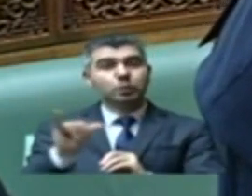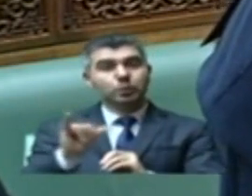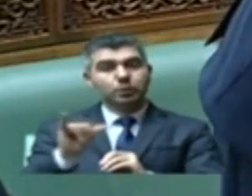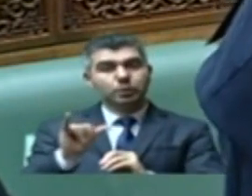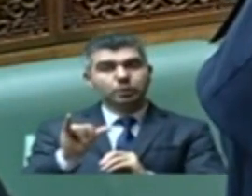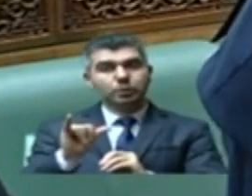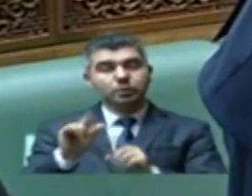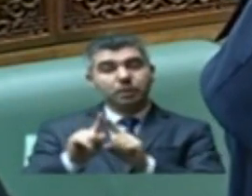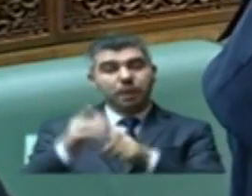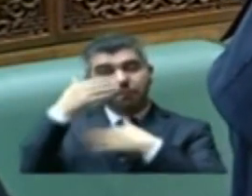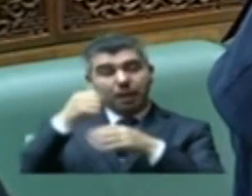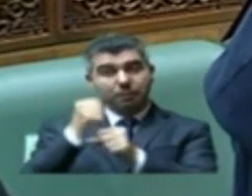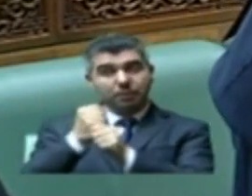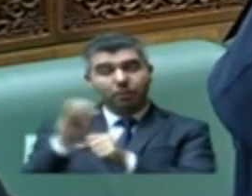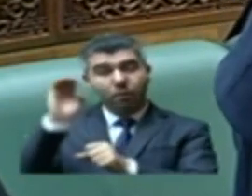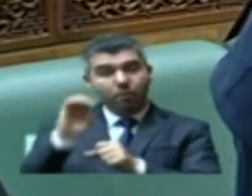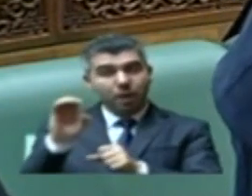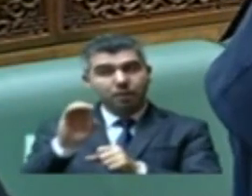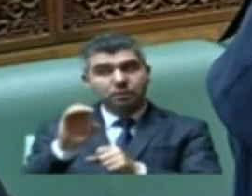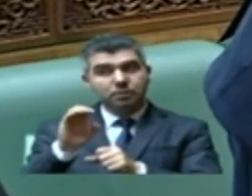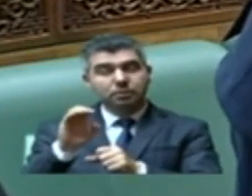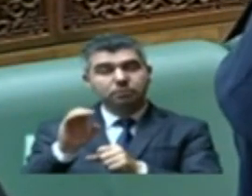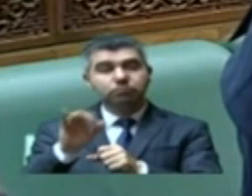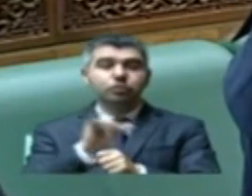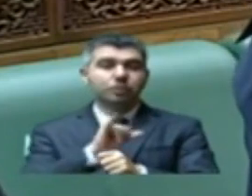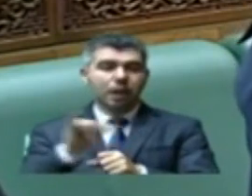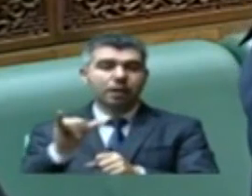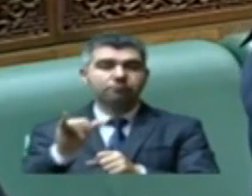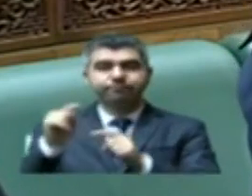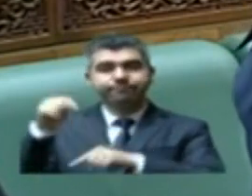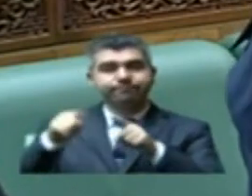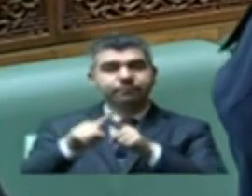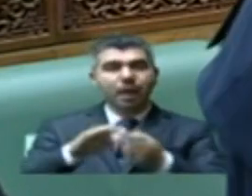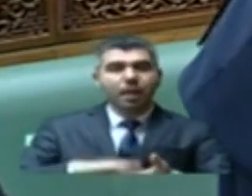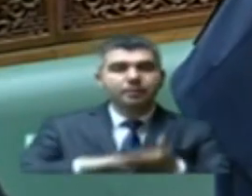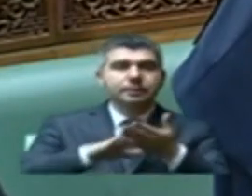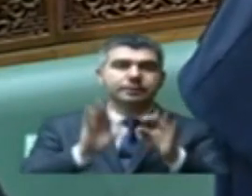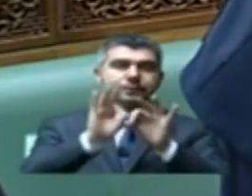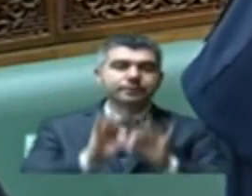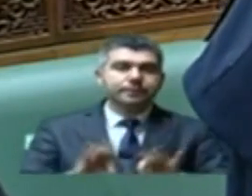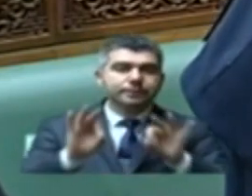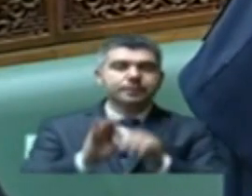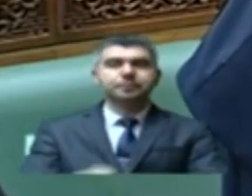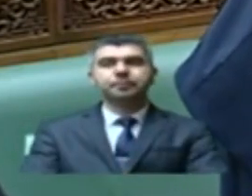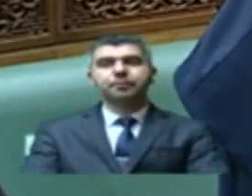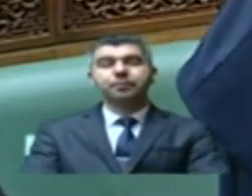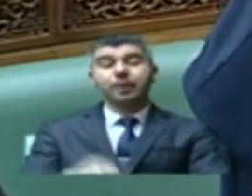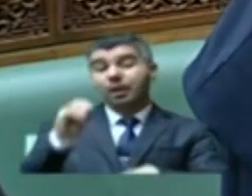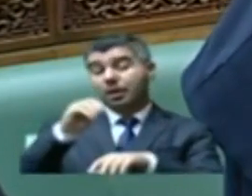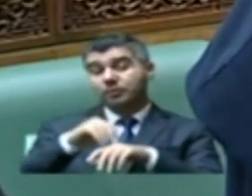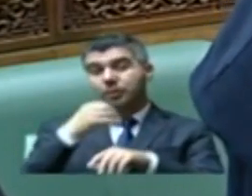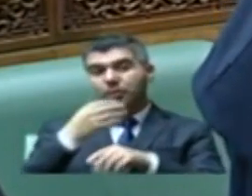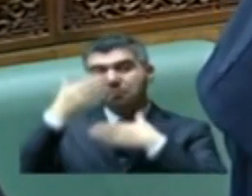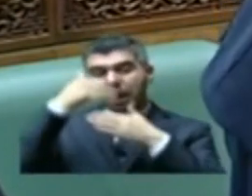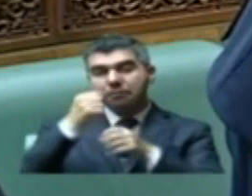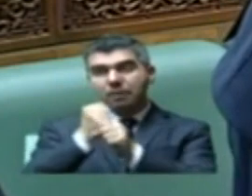ديال الجاليه، ولكن يمكن مازال ما توفراتش الظروف الايجابيه باش هذا الاستثمار يكون منتج. كتعرفوا ايضا ان الجاليه في الغالب